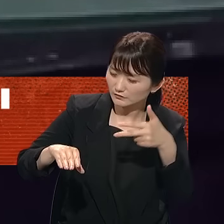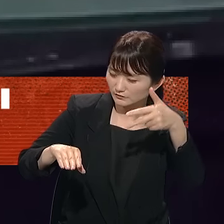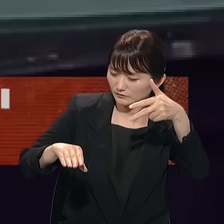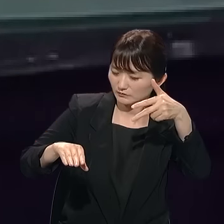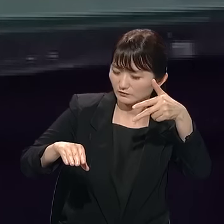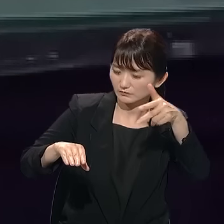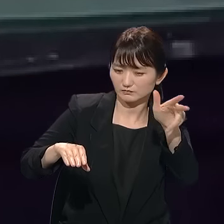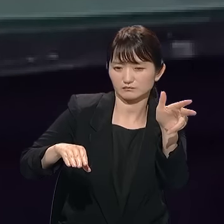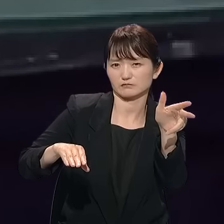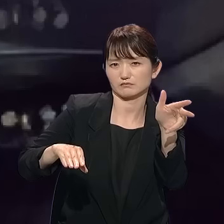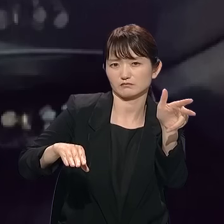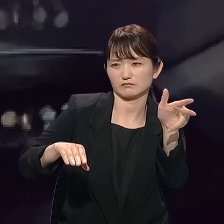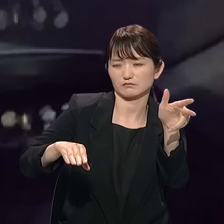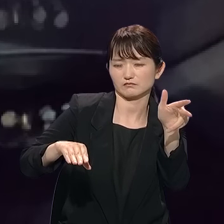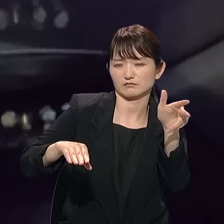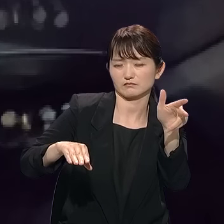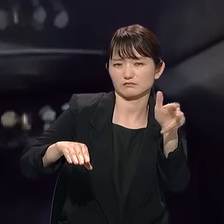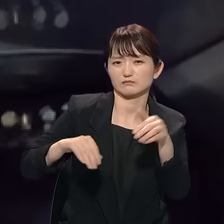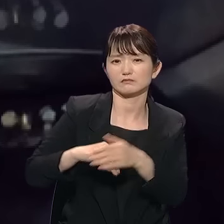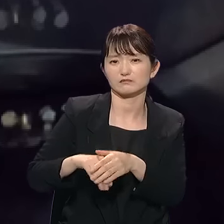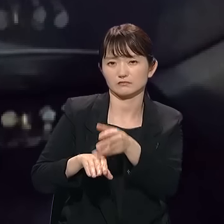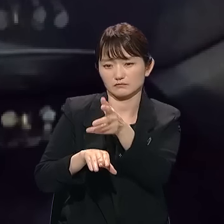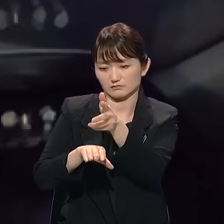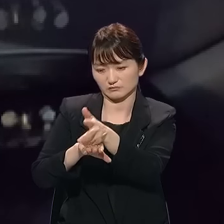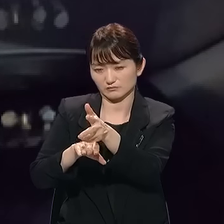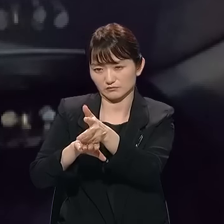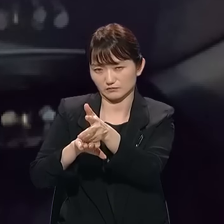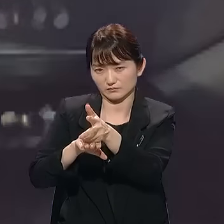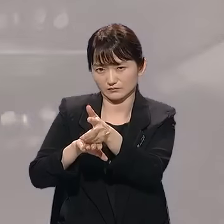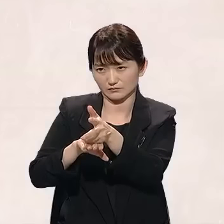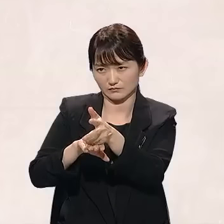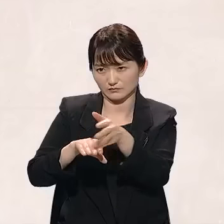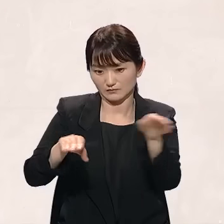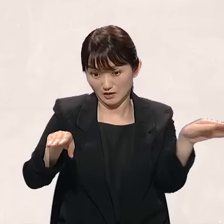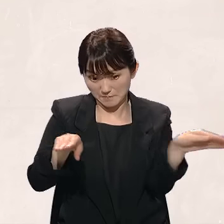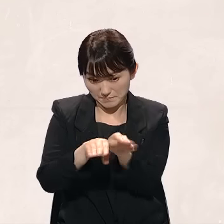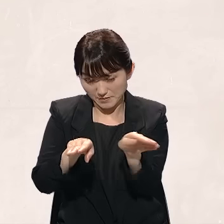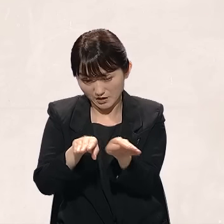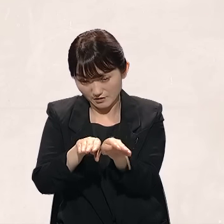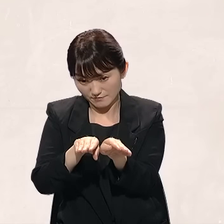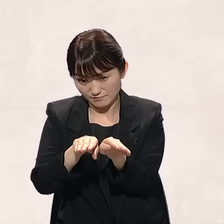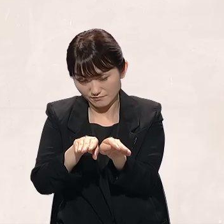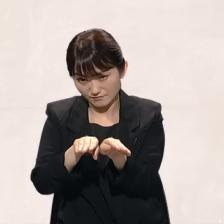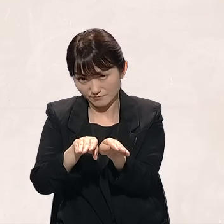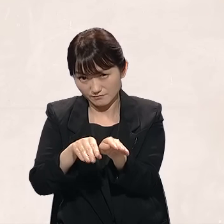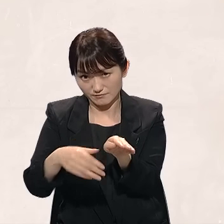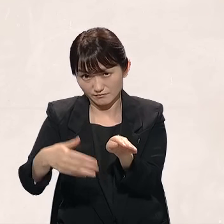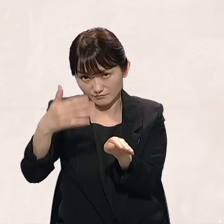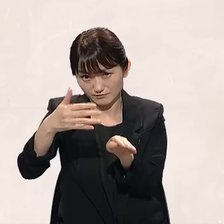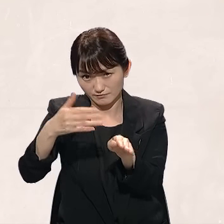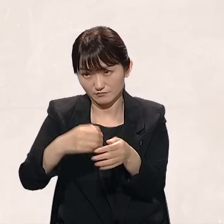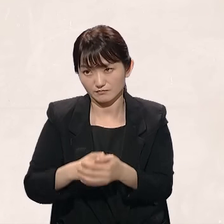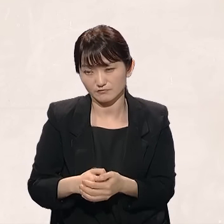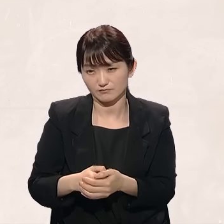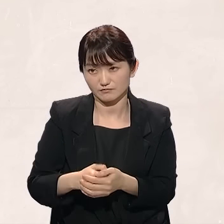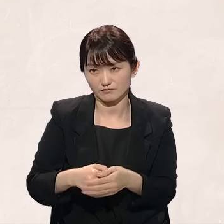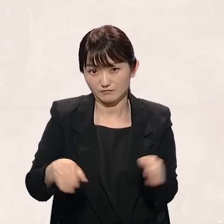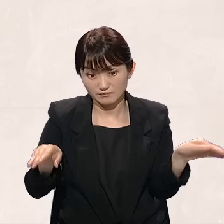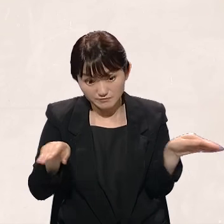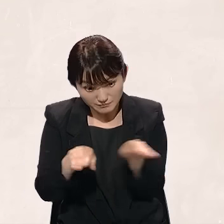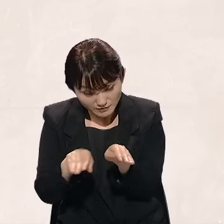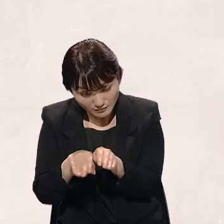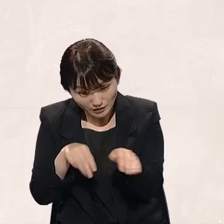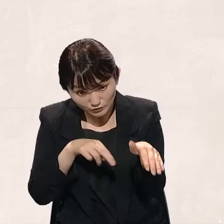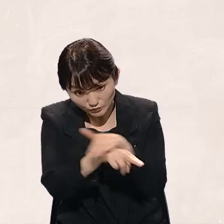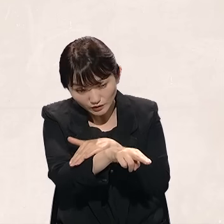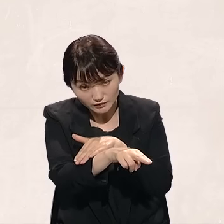않았기 때문이라는 건데요. 아... 다만 블랙박스에 사고 장면이 촬영되는 등 물피 도주로는 처벌이 가능해 보인다고 합니다.